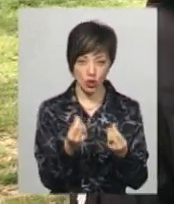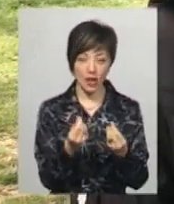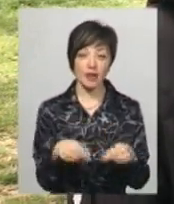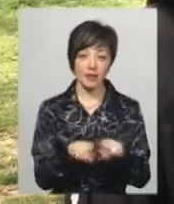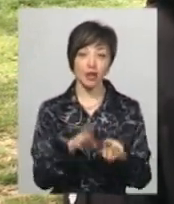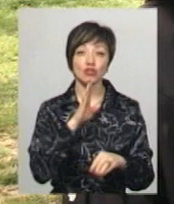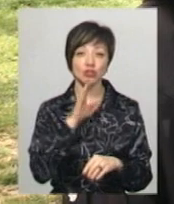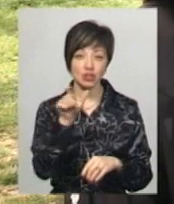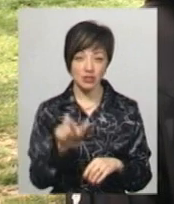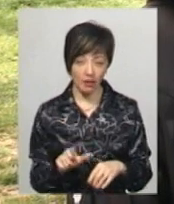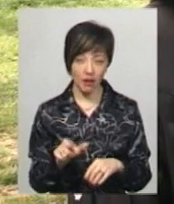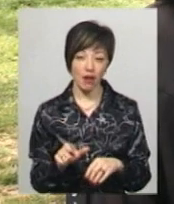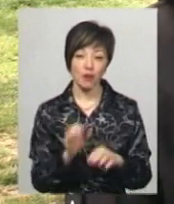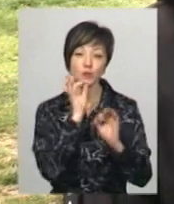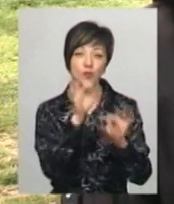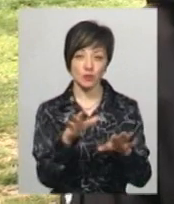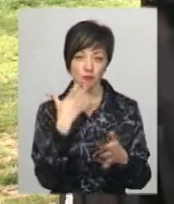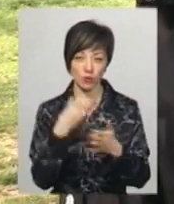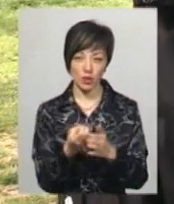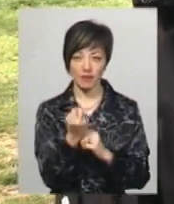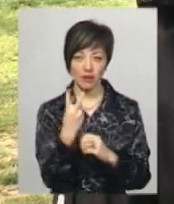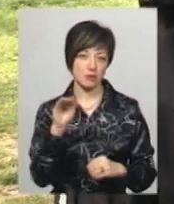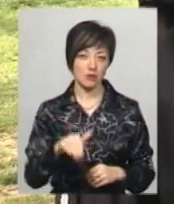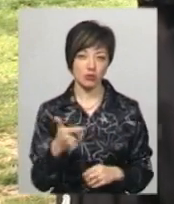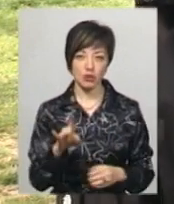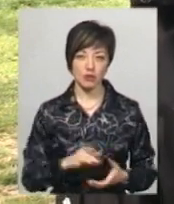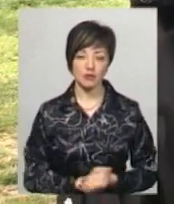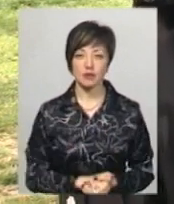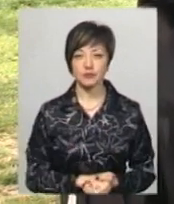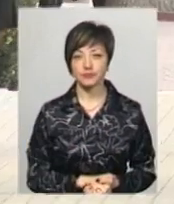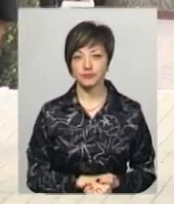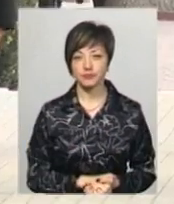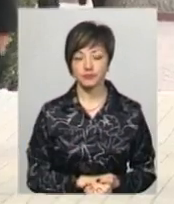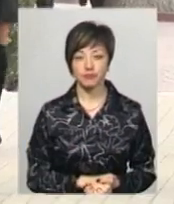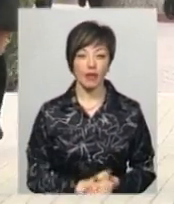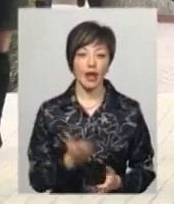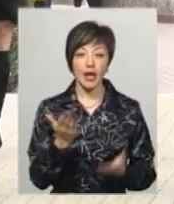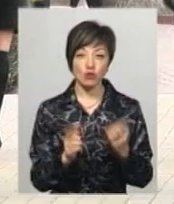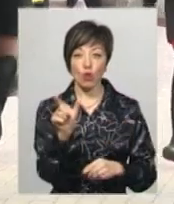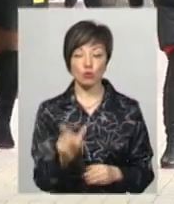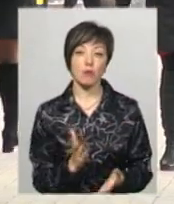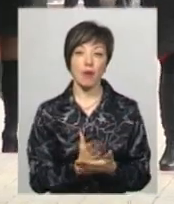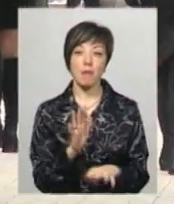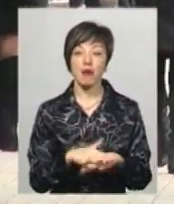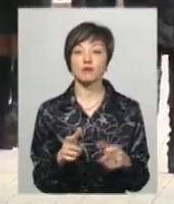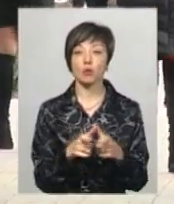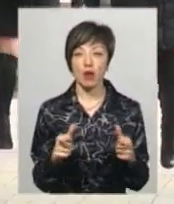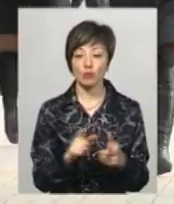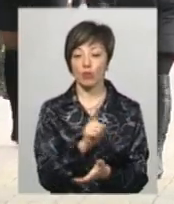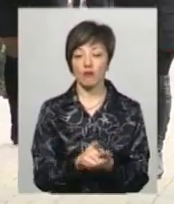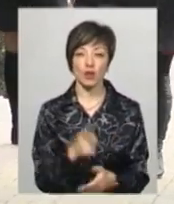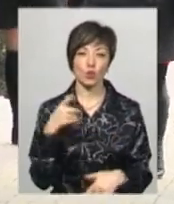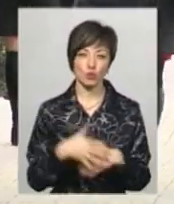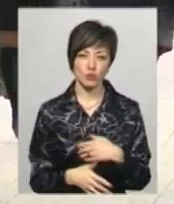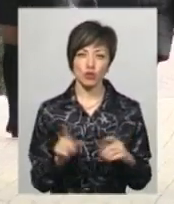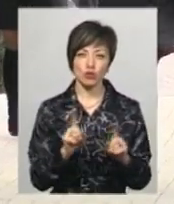кошти. І так місцева жителька розпрощалася з 12 тисячами гривень. Якщо особа має банківську картку, вона повинна